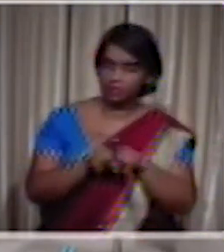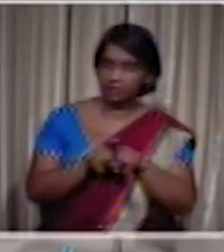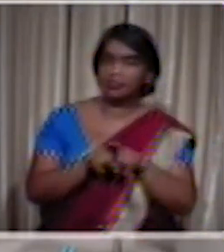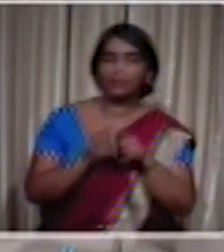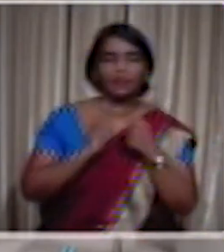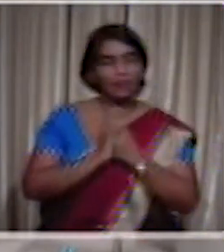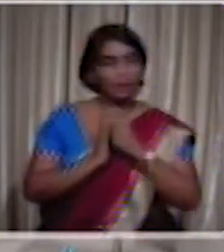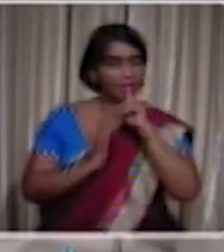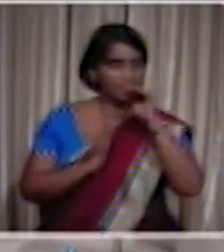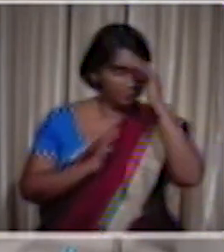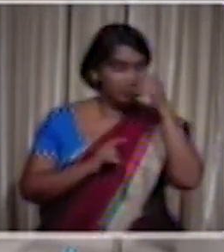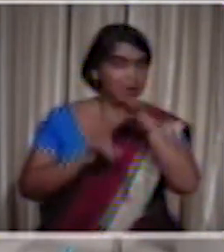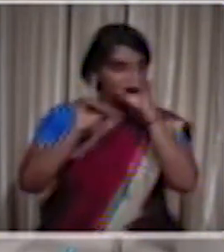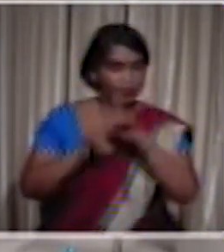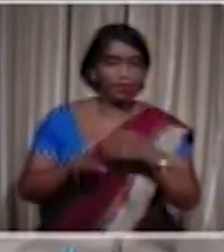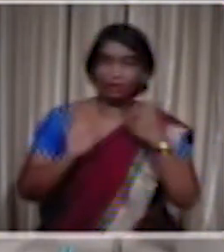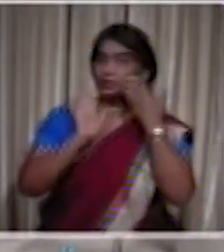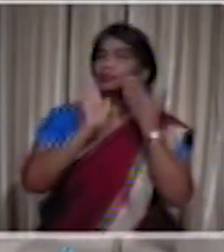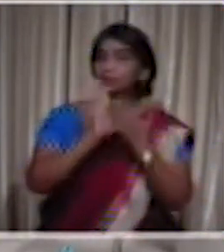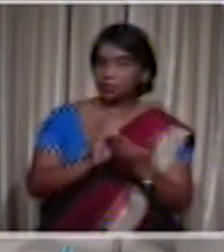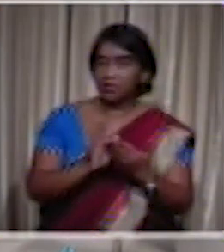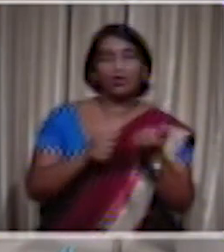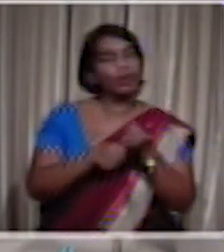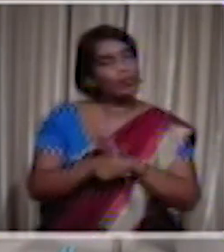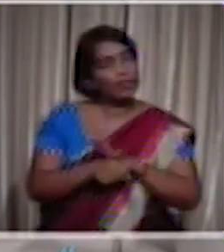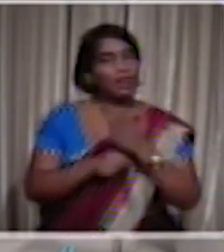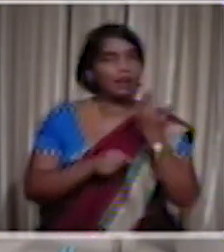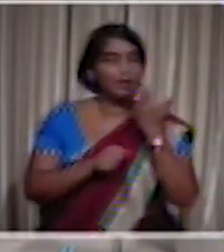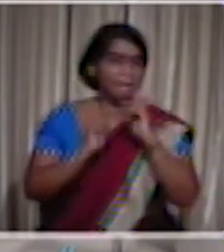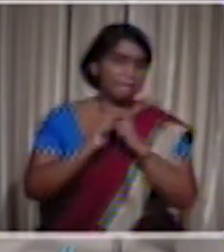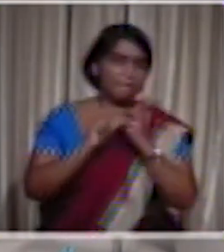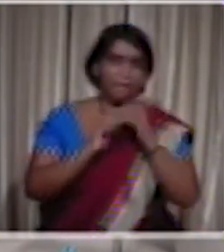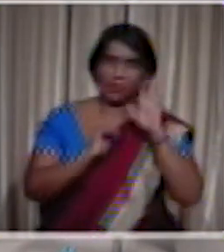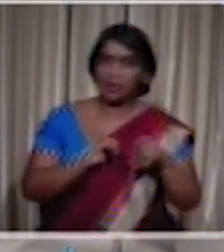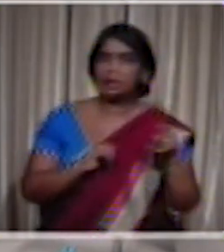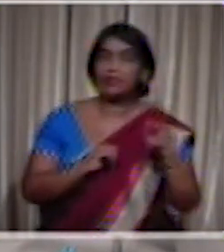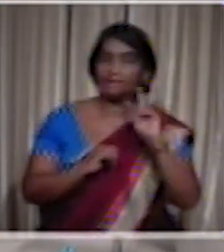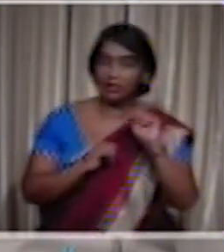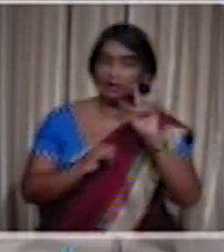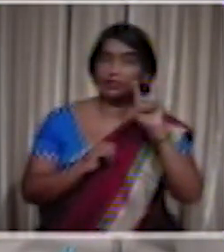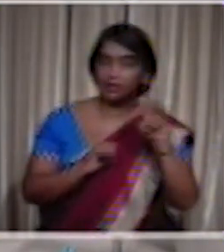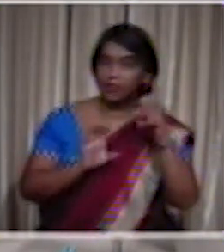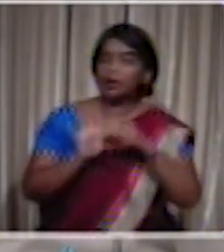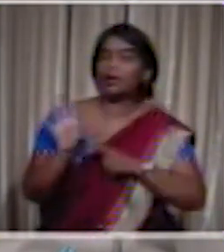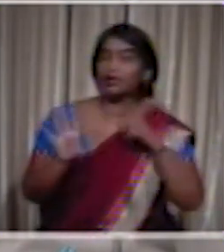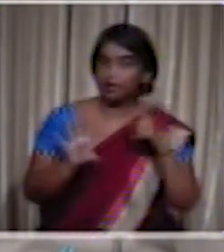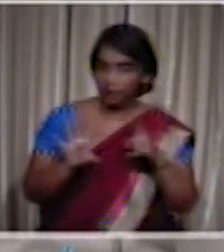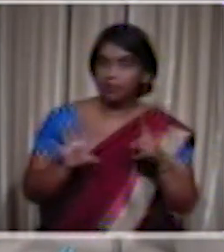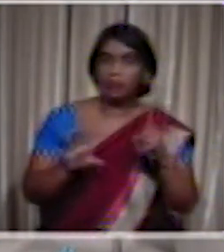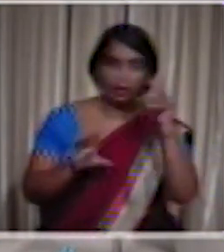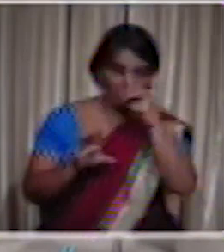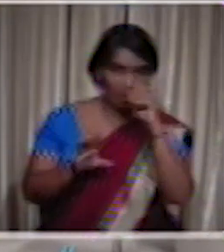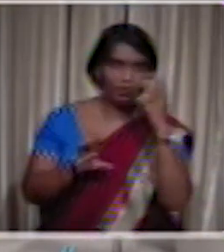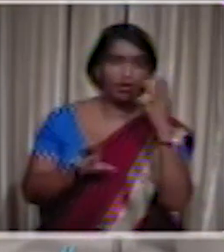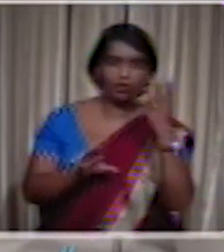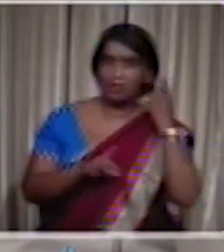ගරු කතානායකතුමනි මෙන්න මේ විදිහට මම පෙන්වුවේ COVID-19 බලපෑම තිබ්බා 2021 වර්ෂවල මාස 3ක